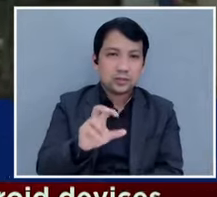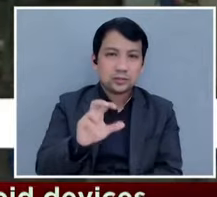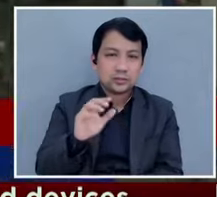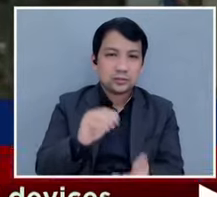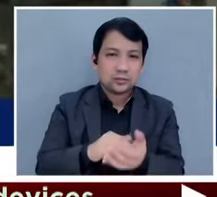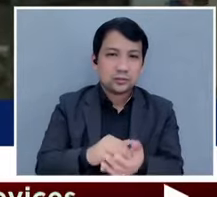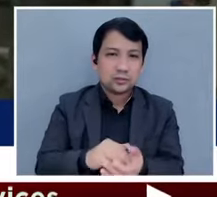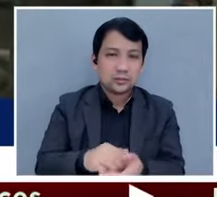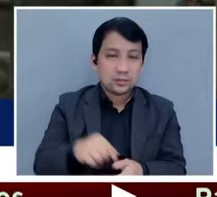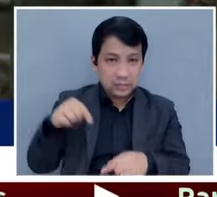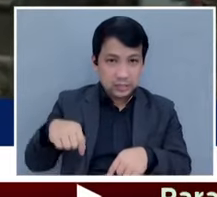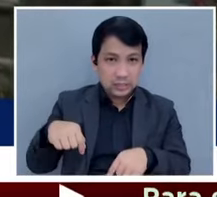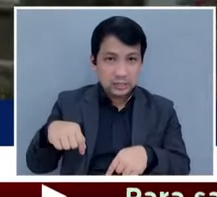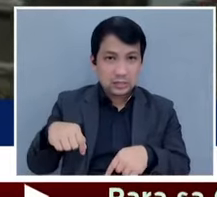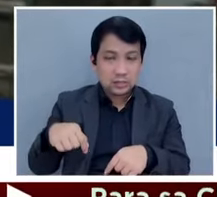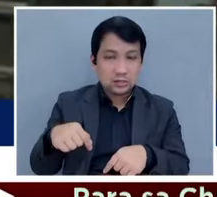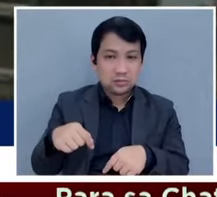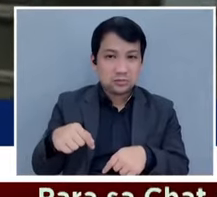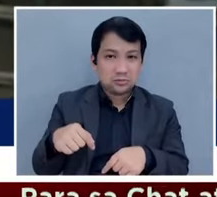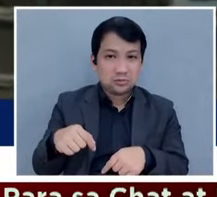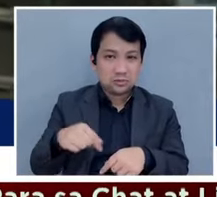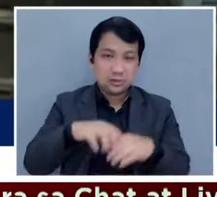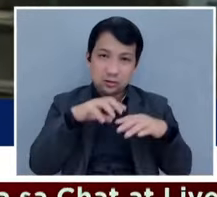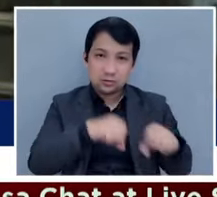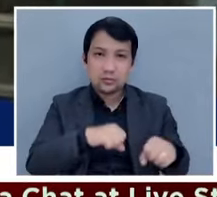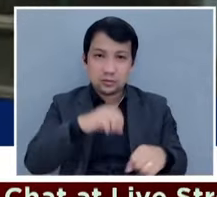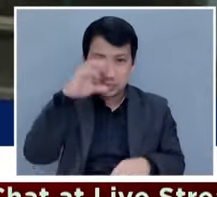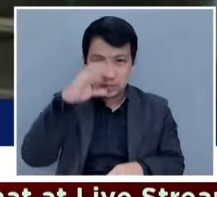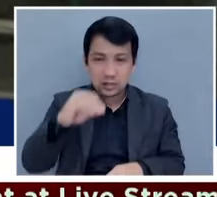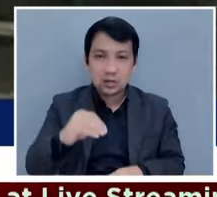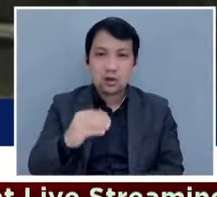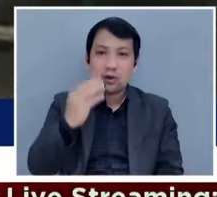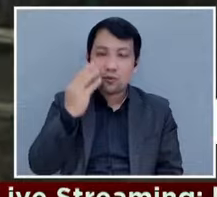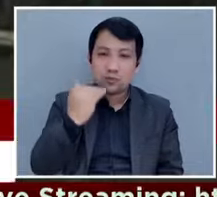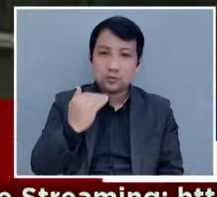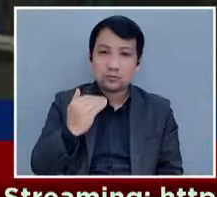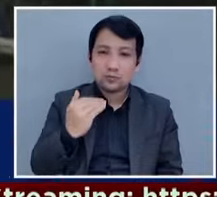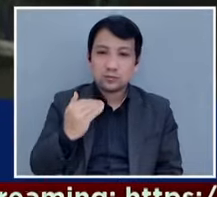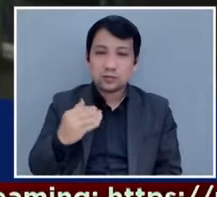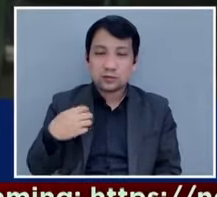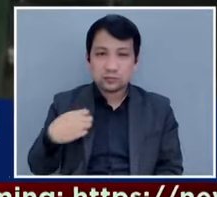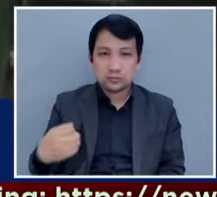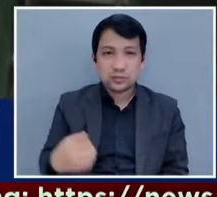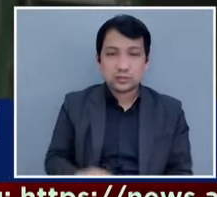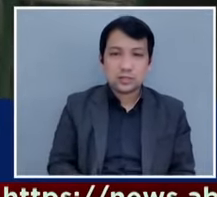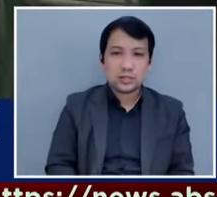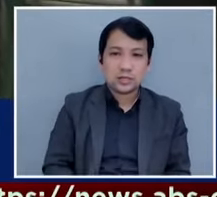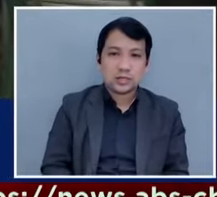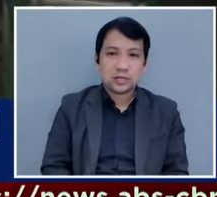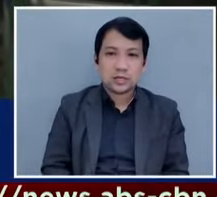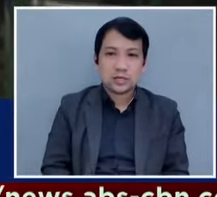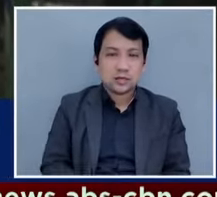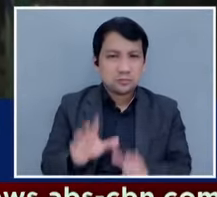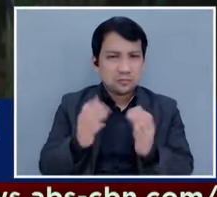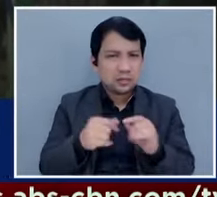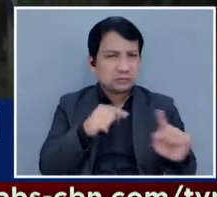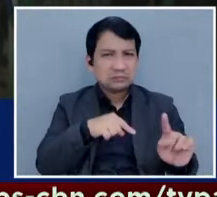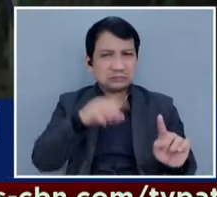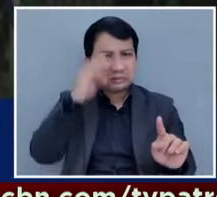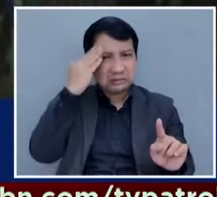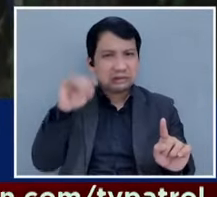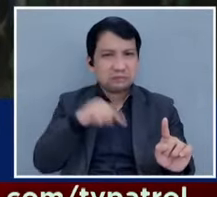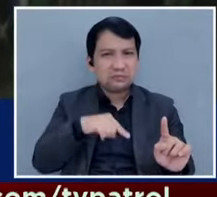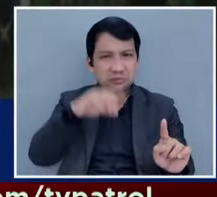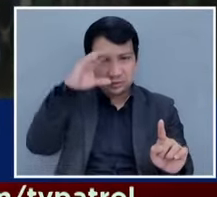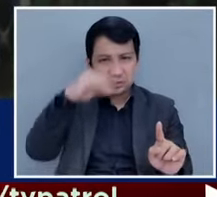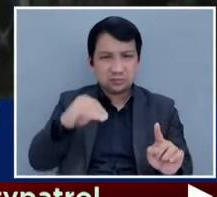bahagi na ito ng sementeryo, nahuli ang lalaki matapos siyang makorner ng mga pulis. At sabi ng barangay, hindi nila kakilala ang lalaki dahil